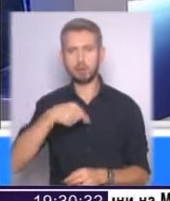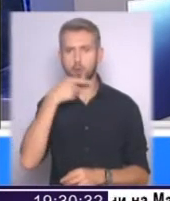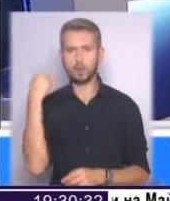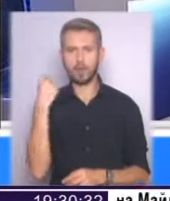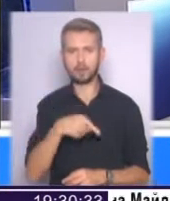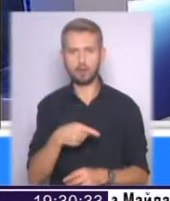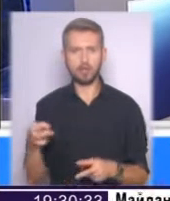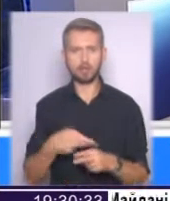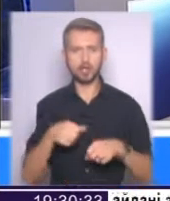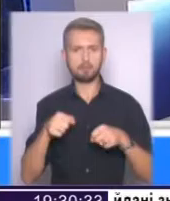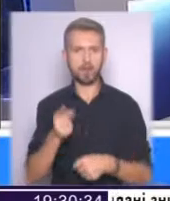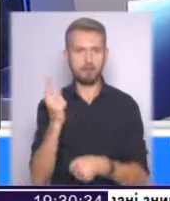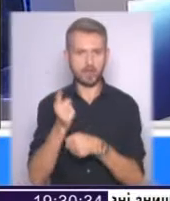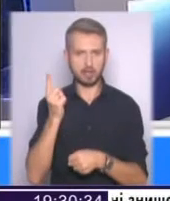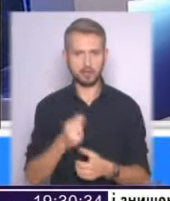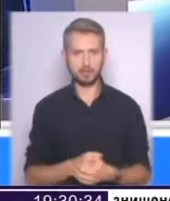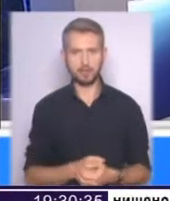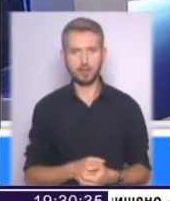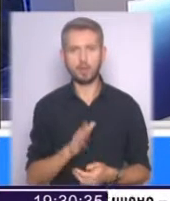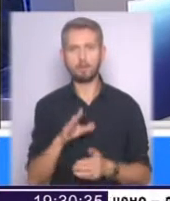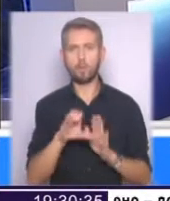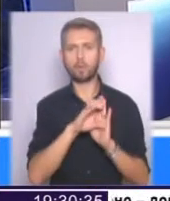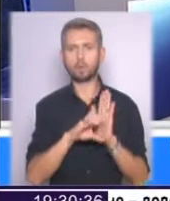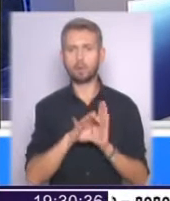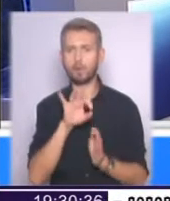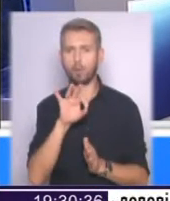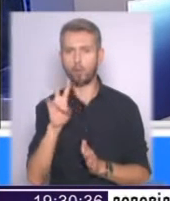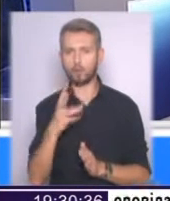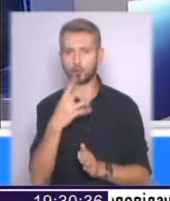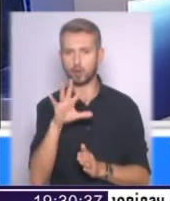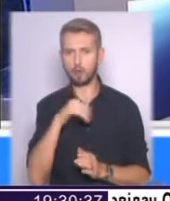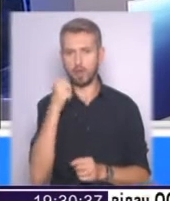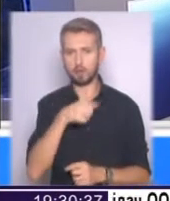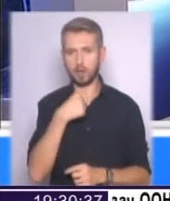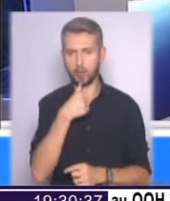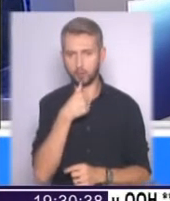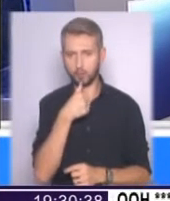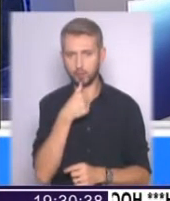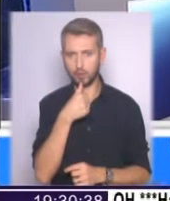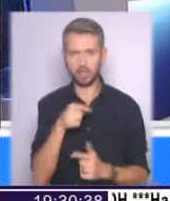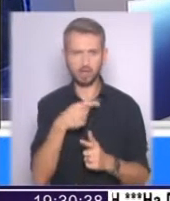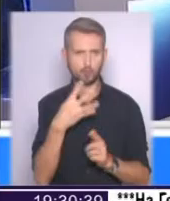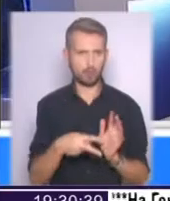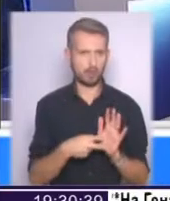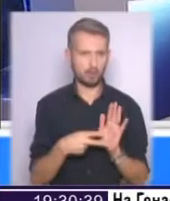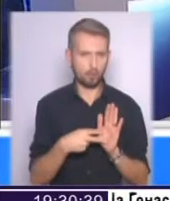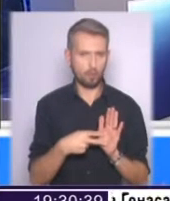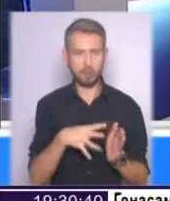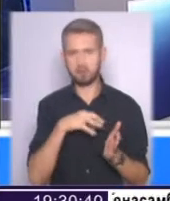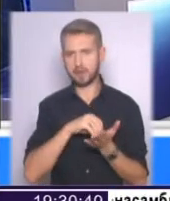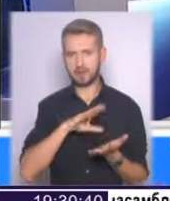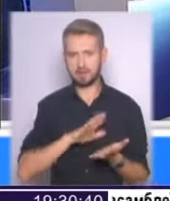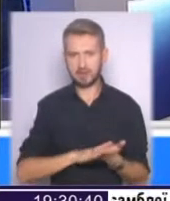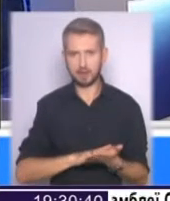лишить права вето. В уставе ООН в 45-м году или в 47-м было